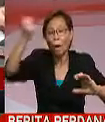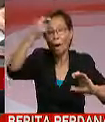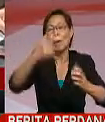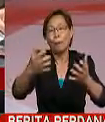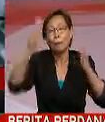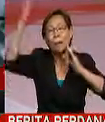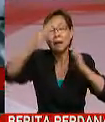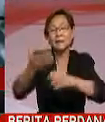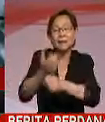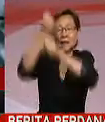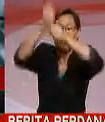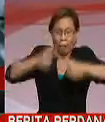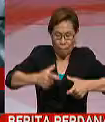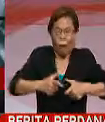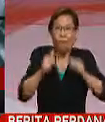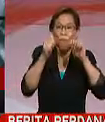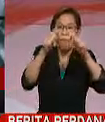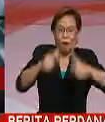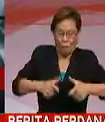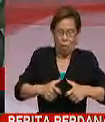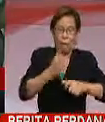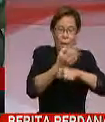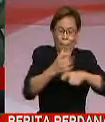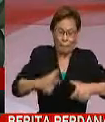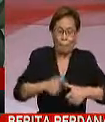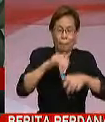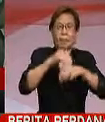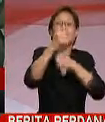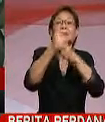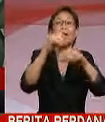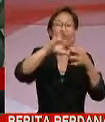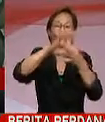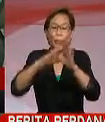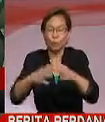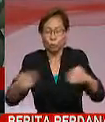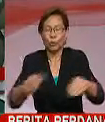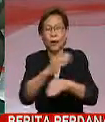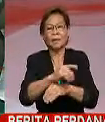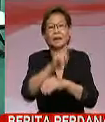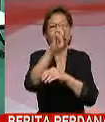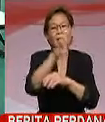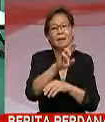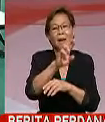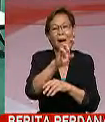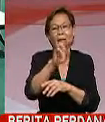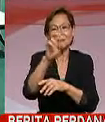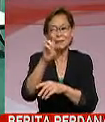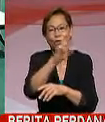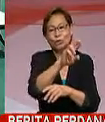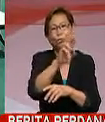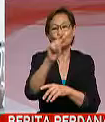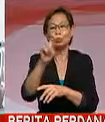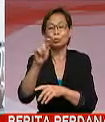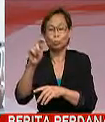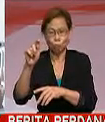meraih pingat emas sulung pada olimpik Tokyo 2021 pada masa sama program road to Tokyo akan diteruskan di bawah kendalian